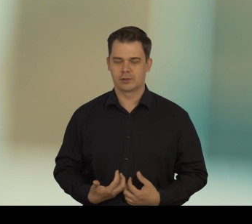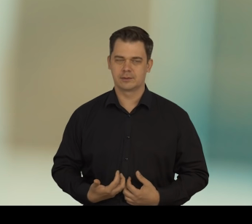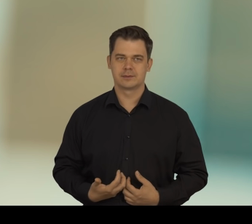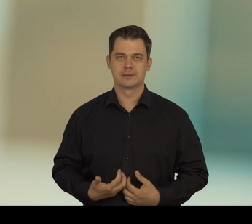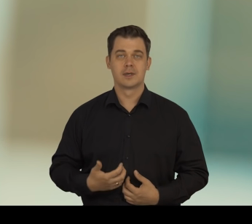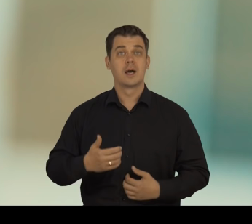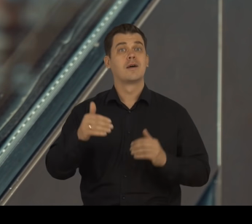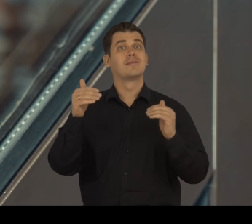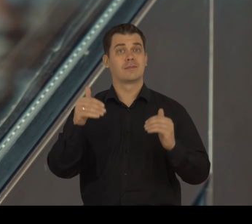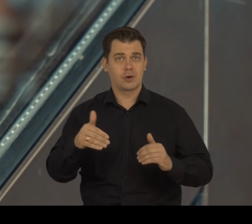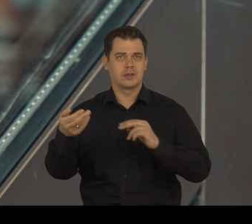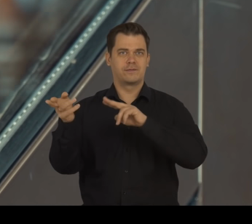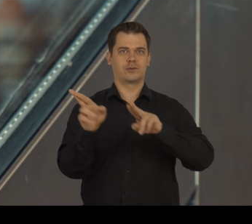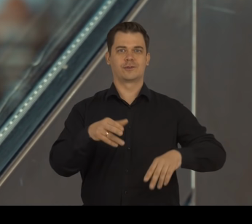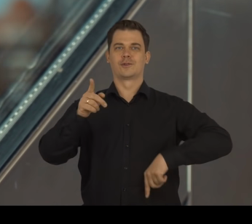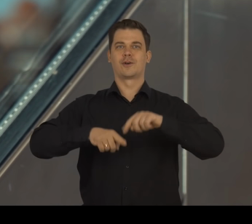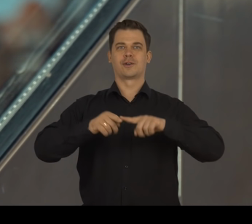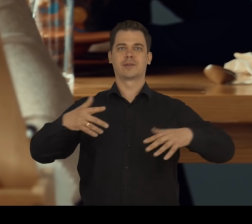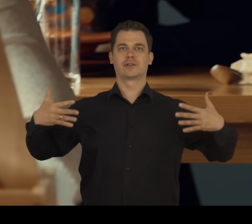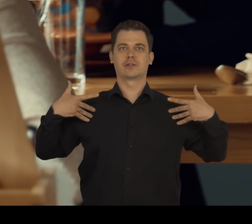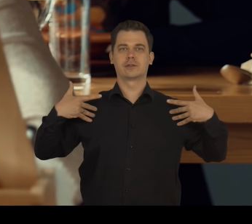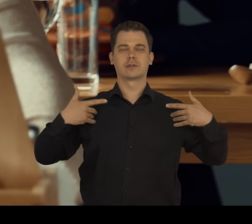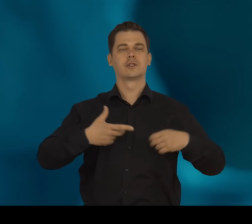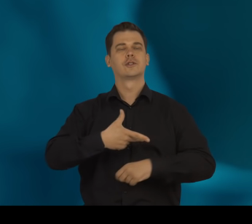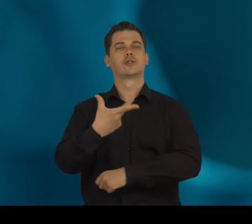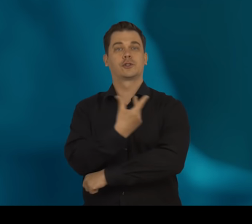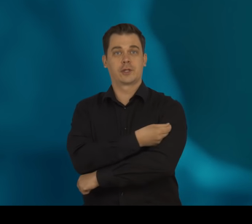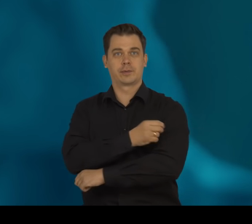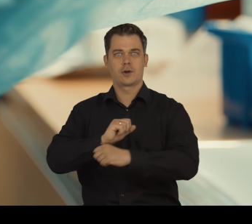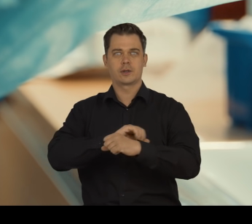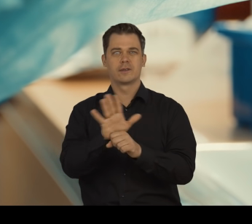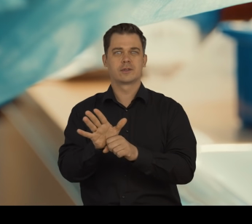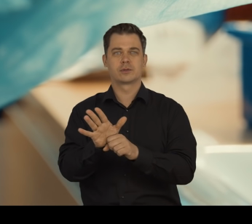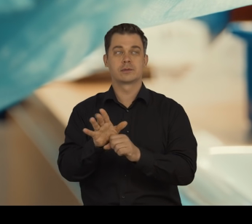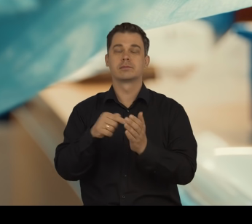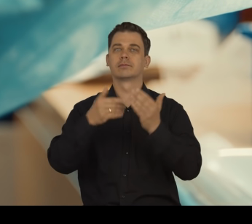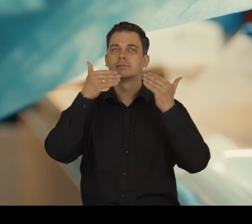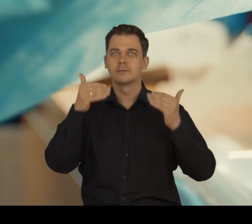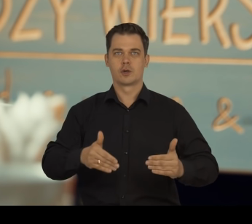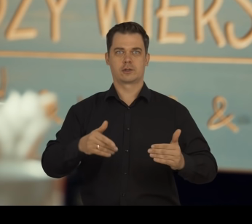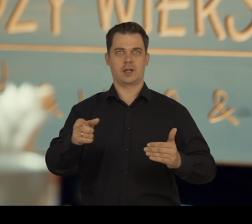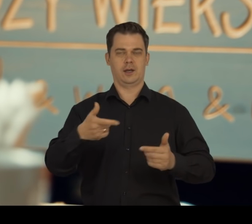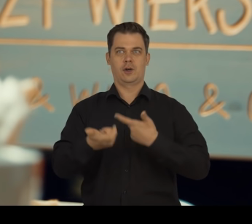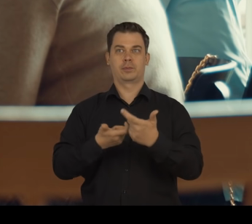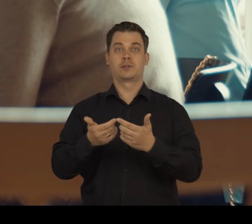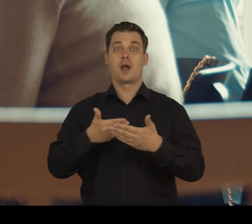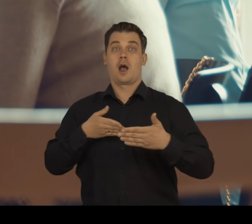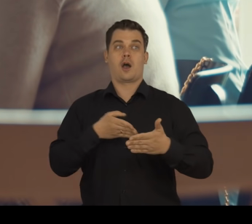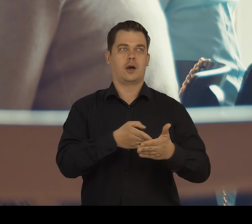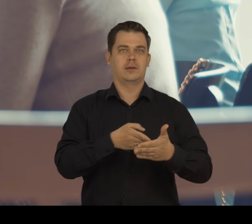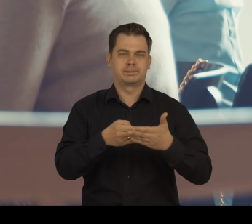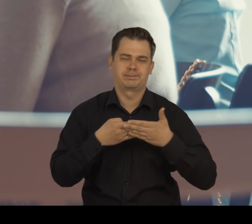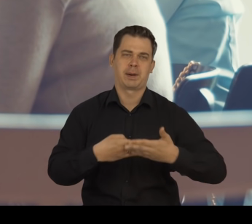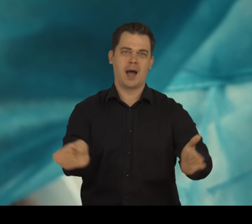zmęczeni, ale mamy szansę powrócić do normalności. Szczepienie przeciwko koronawirusowi to klucz do otwarcia tego,